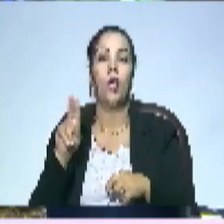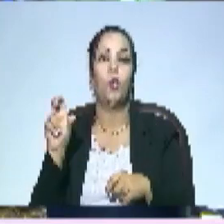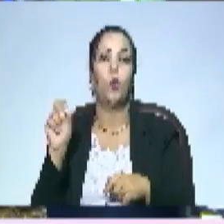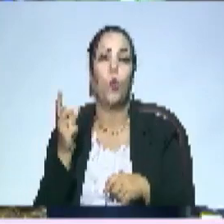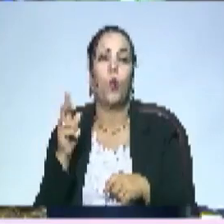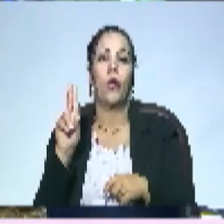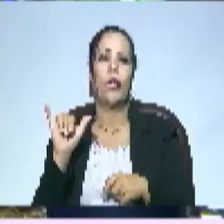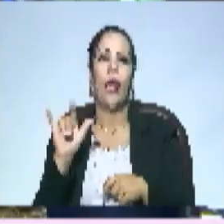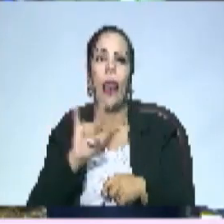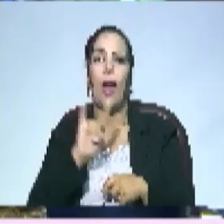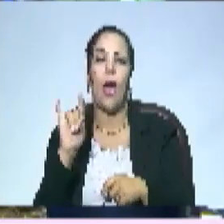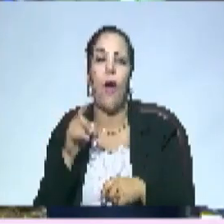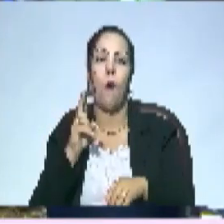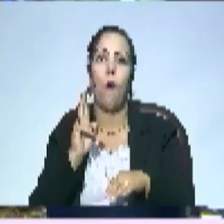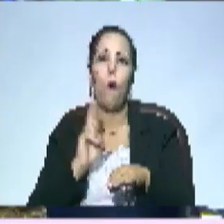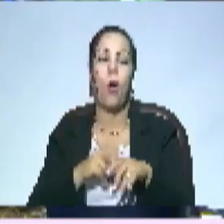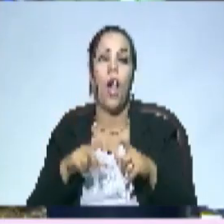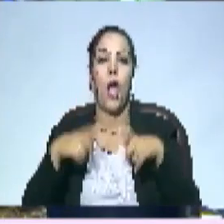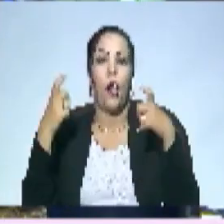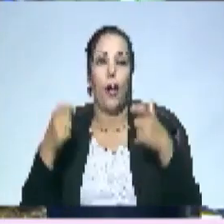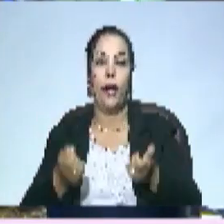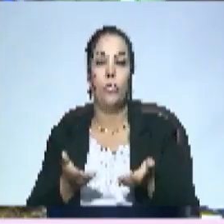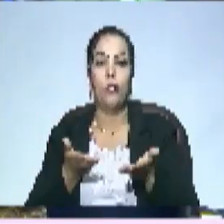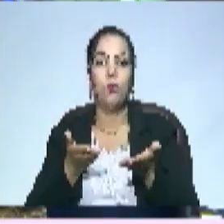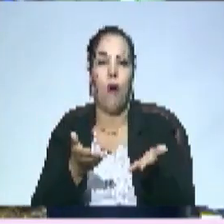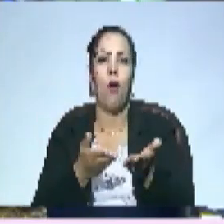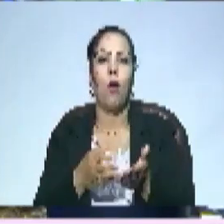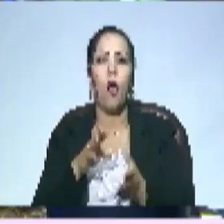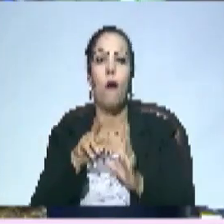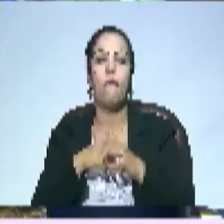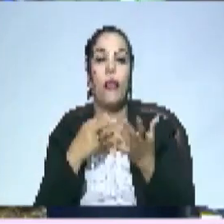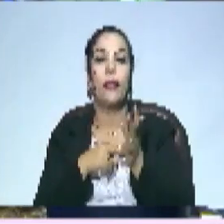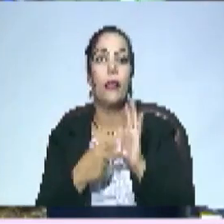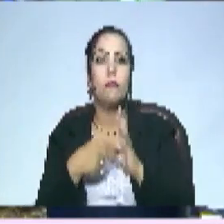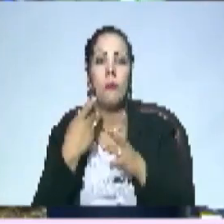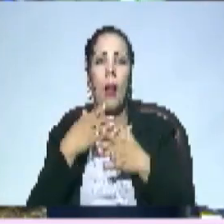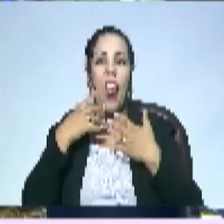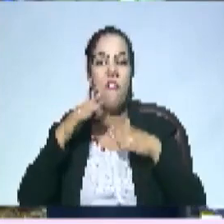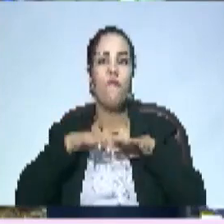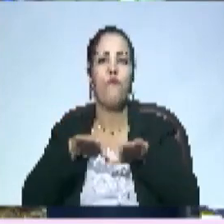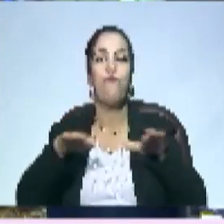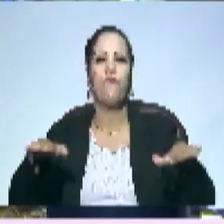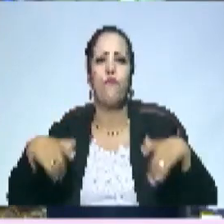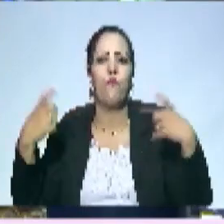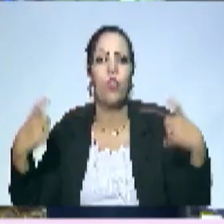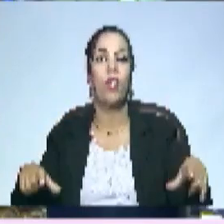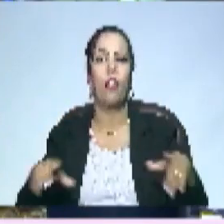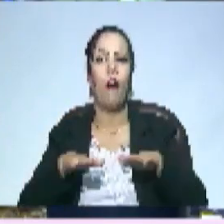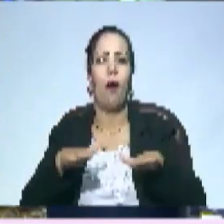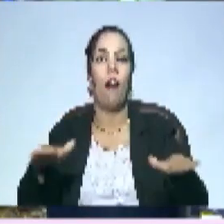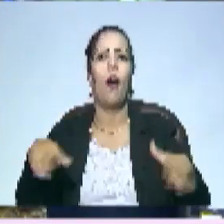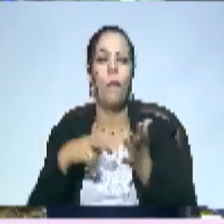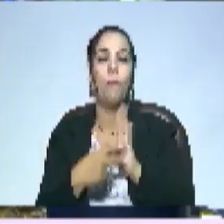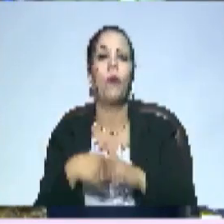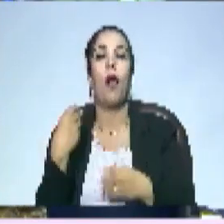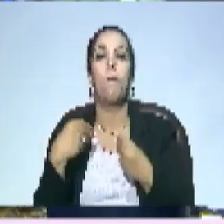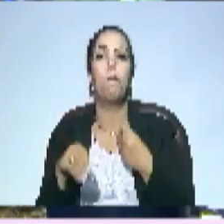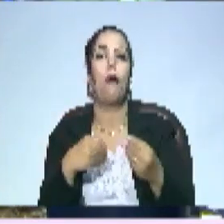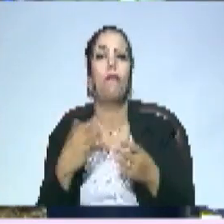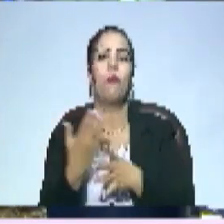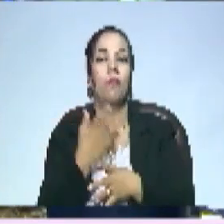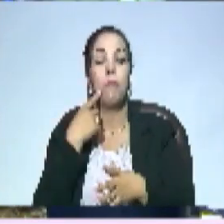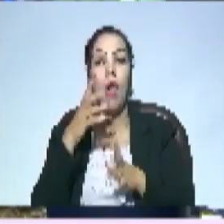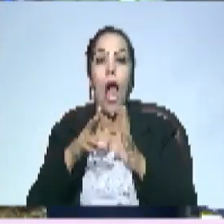بتعملها بعيش الصاج، وفي ناس بتعملها بالرقاق الطري، وفي ناس بتعملها يعني بأي